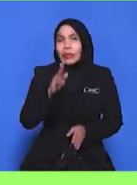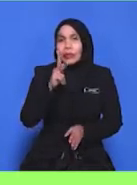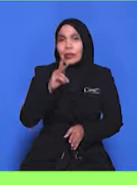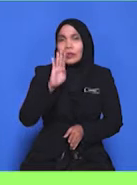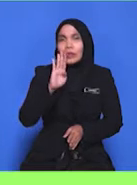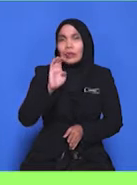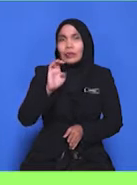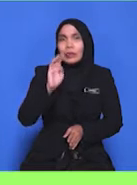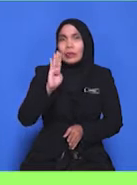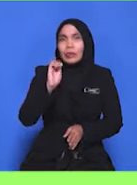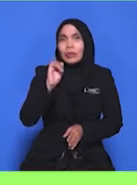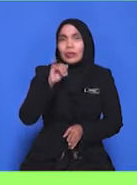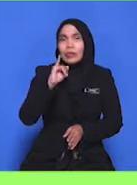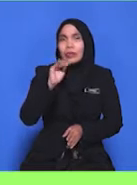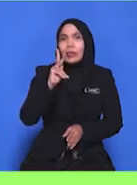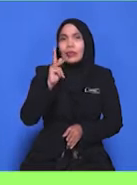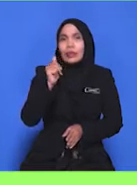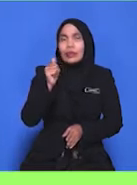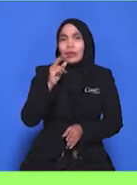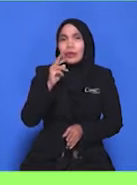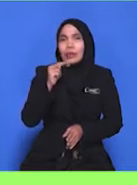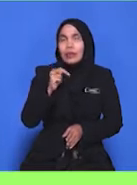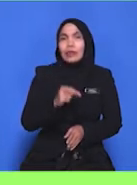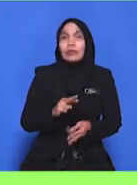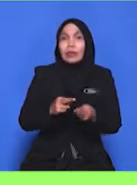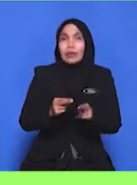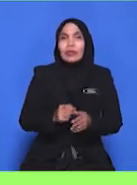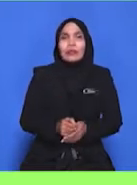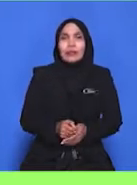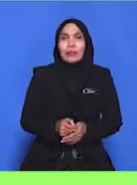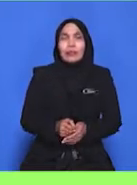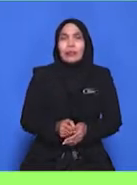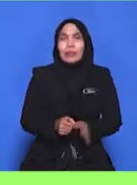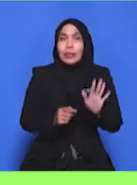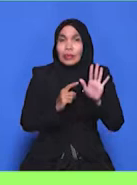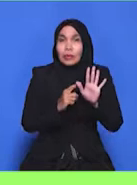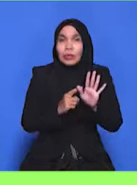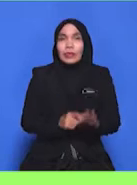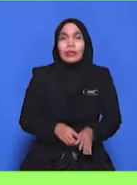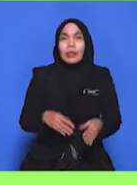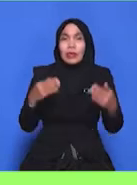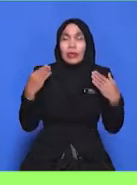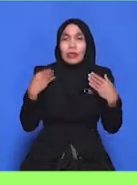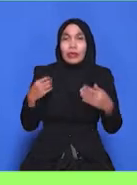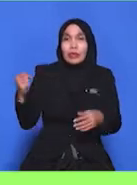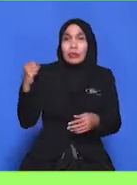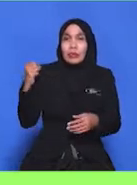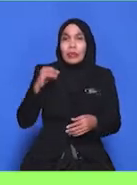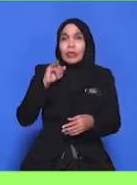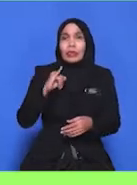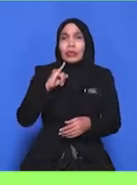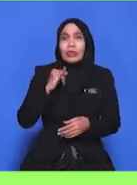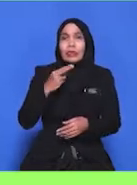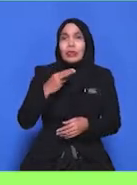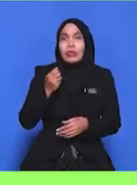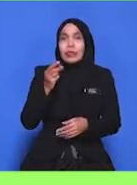sayang. Lima, kita hendaklah memiliki semangat jihad yang tinggi dalam mempertahankan